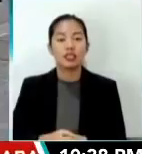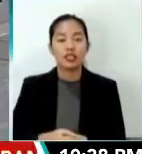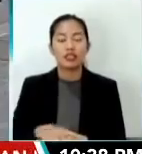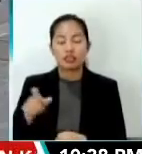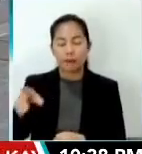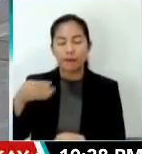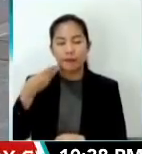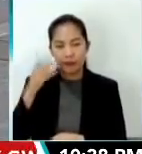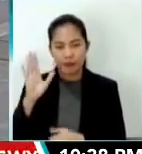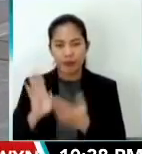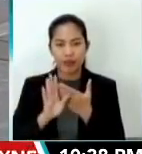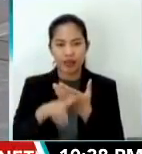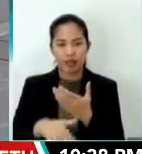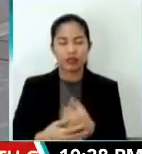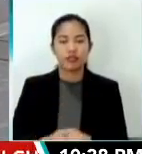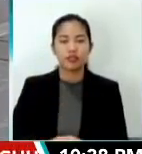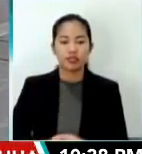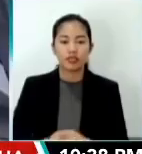magbagong taon,